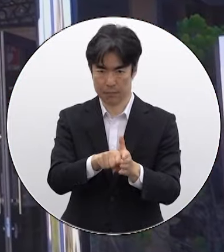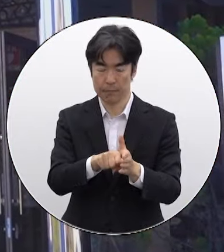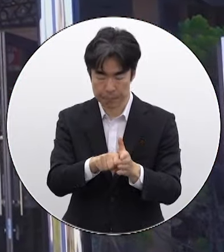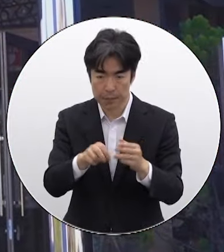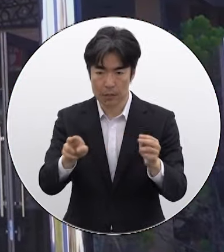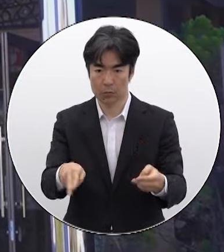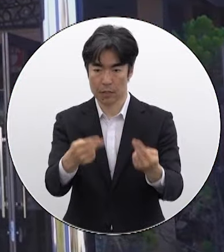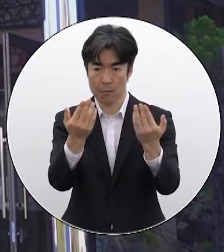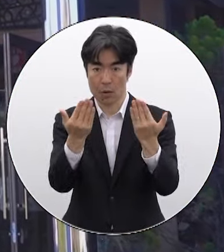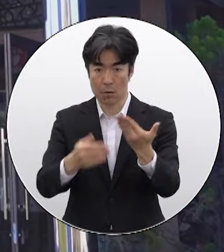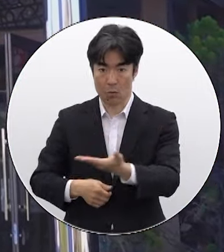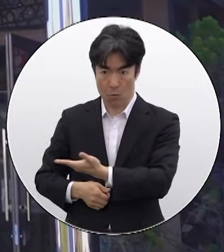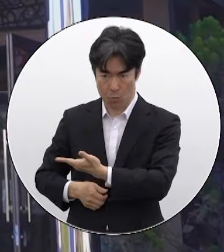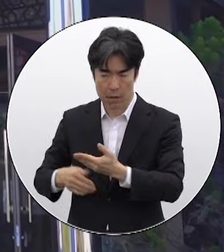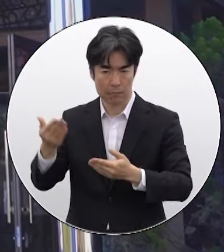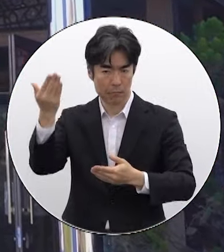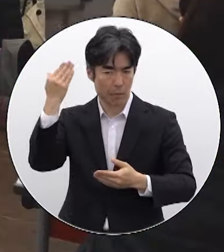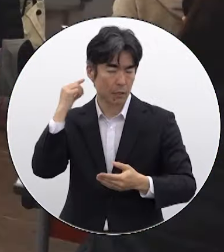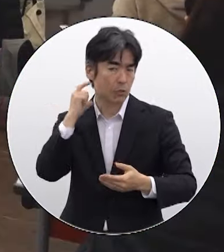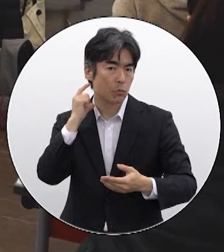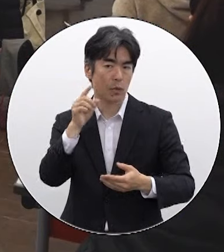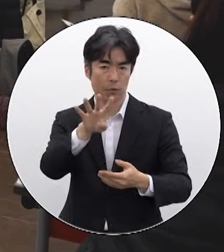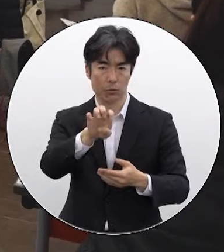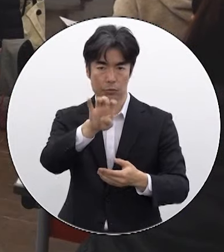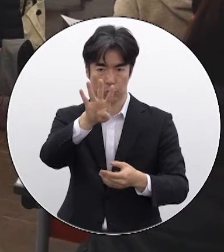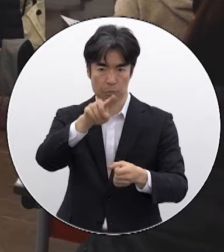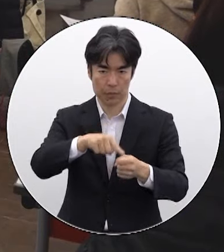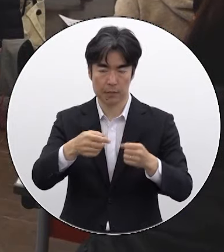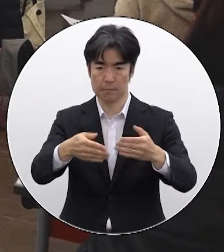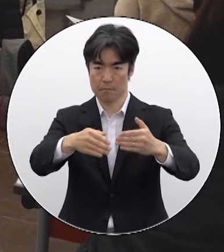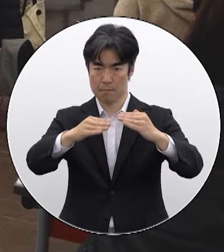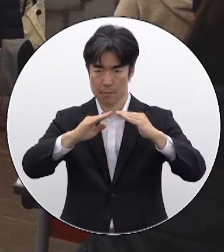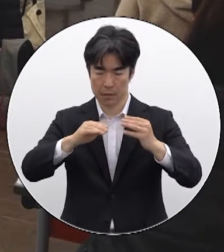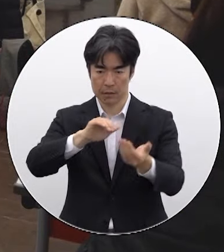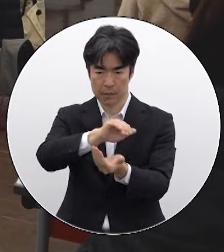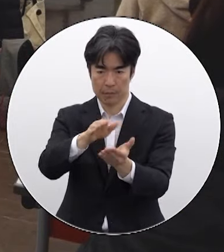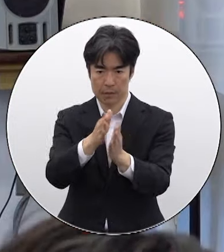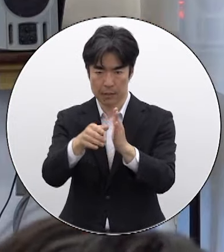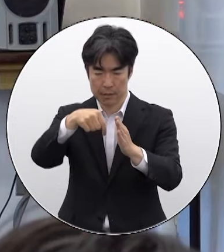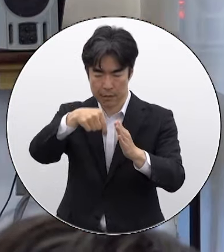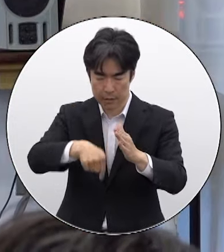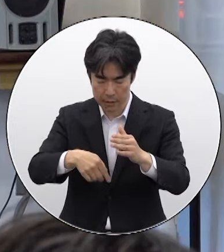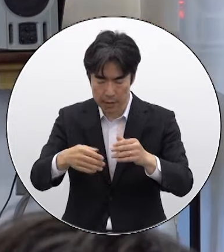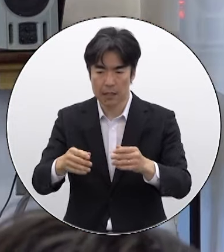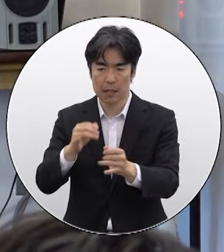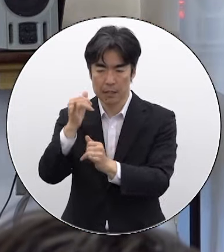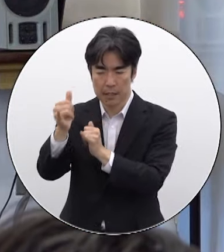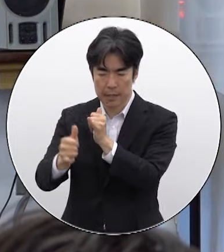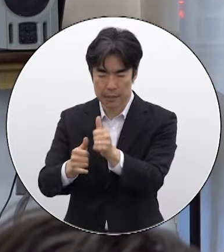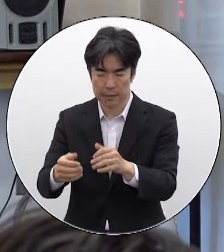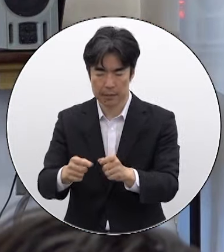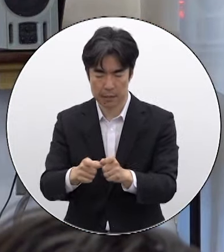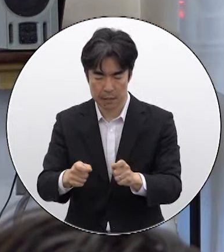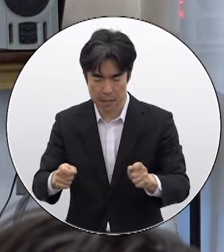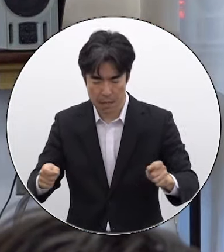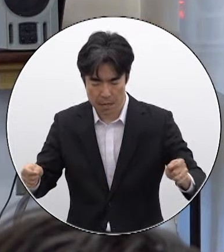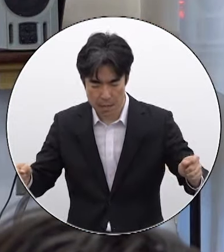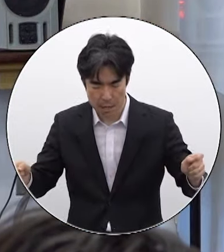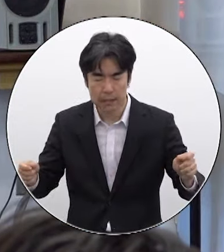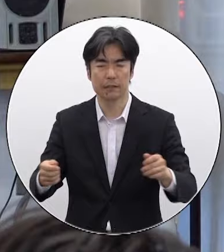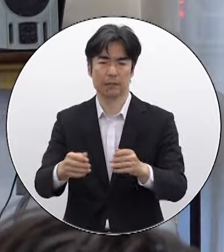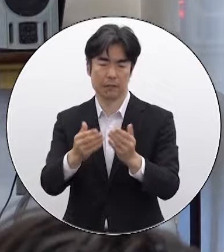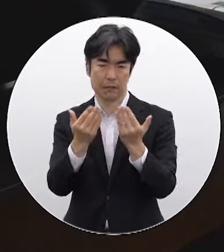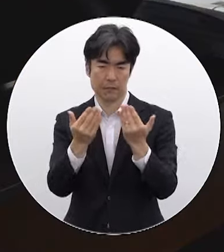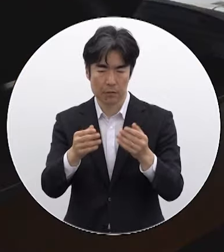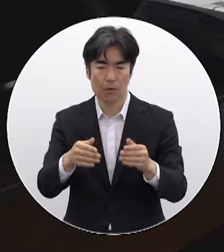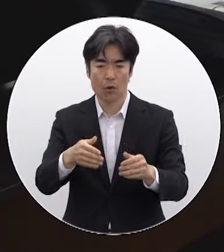越谷保育専門学校は昭和44年に設立された埼玉県で最も歴史のある保育者